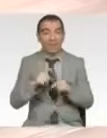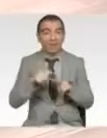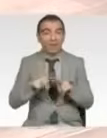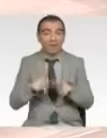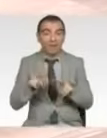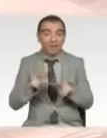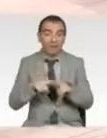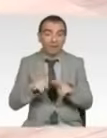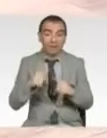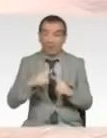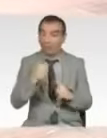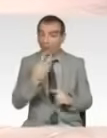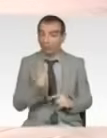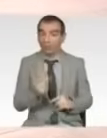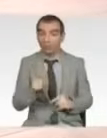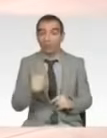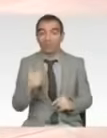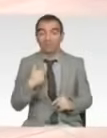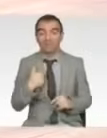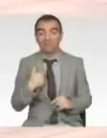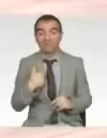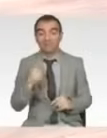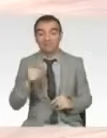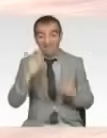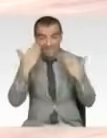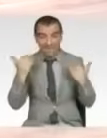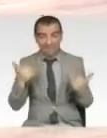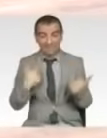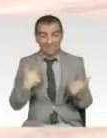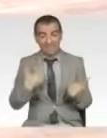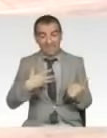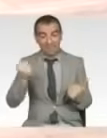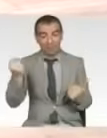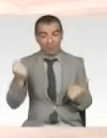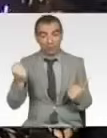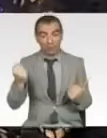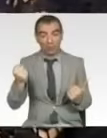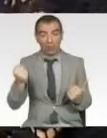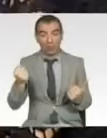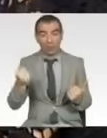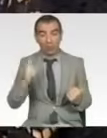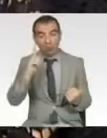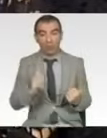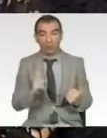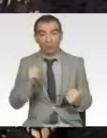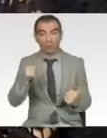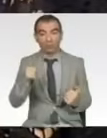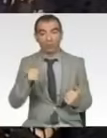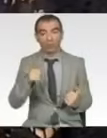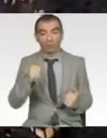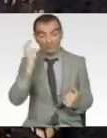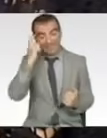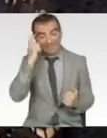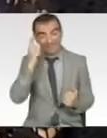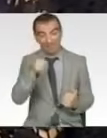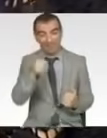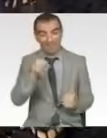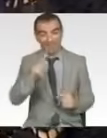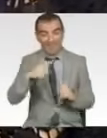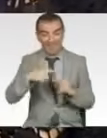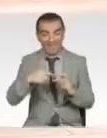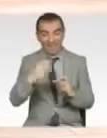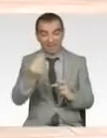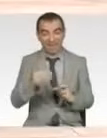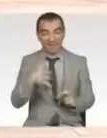oluyor. Öyle ondan mi? Sonra tabii ki bizim damadımız oluyor. Gelini bizden alıyor. Bir önce onu size tanıtmak istiyorum.